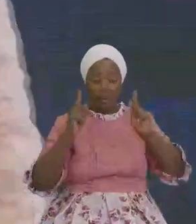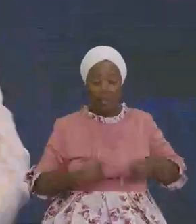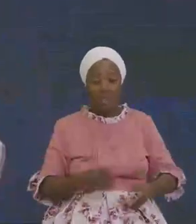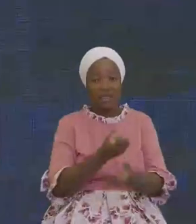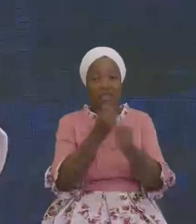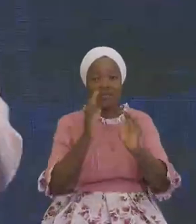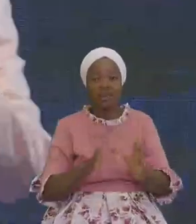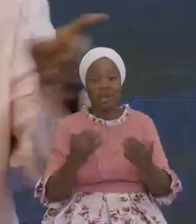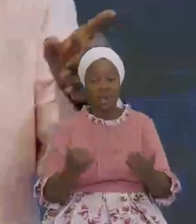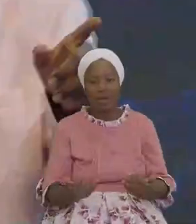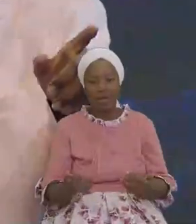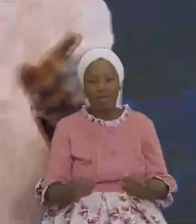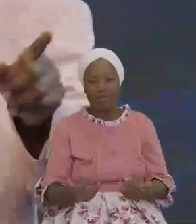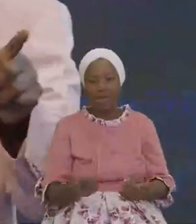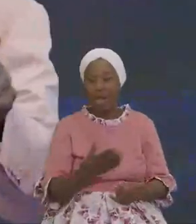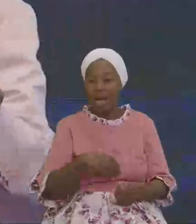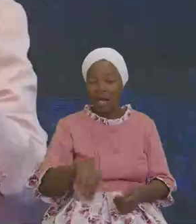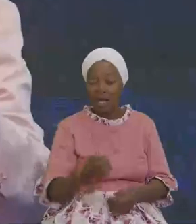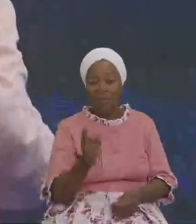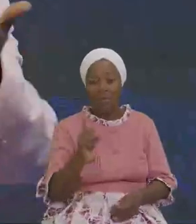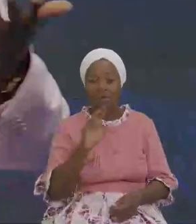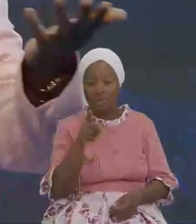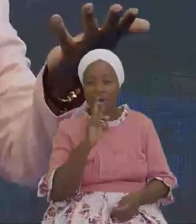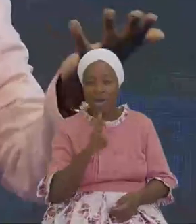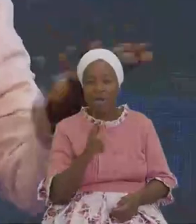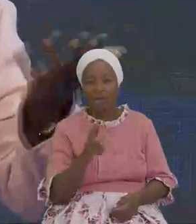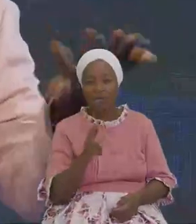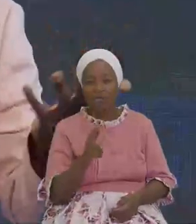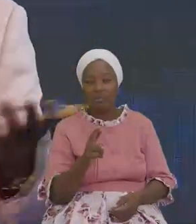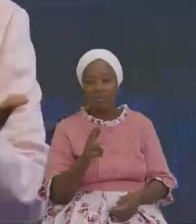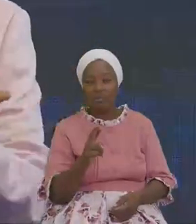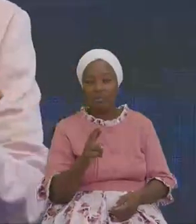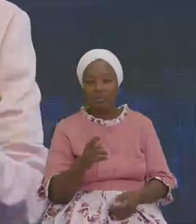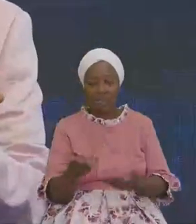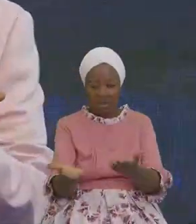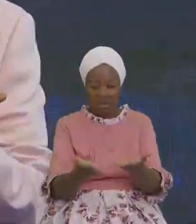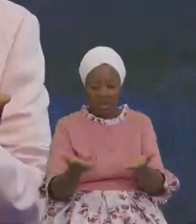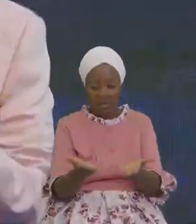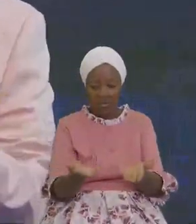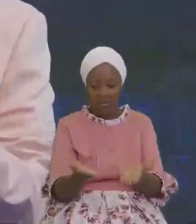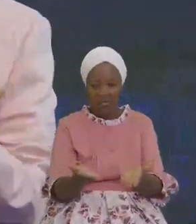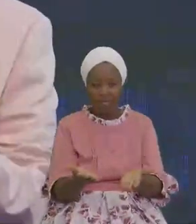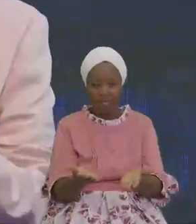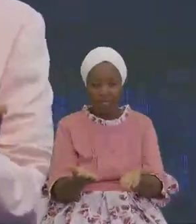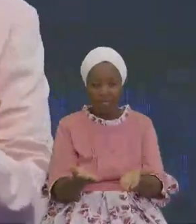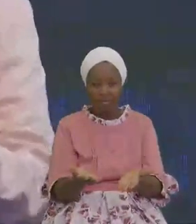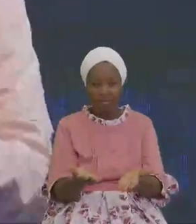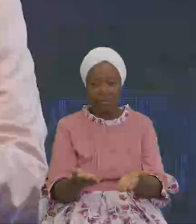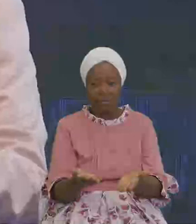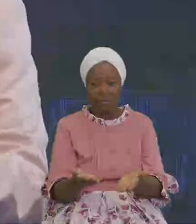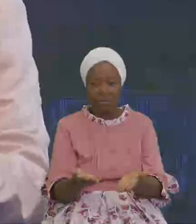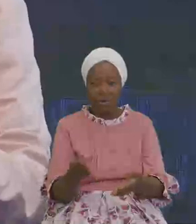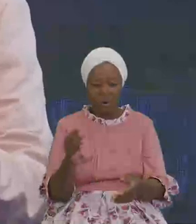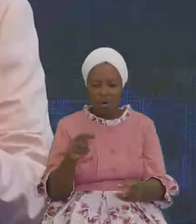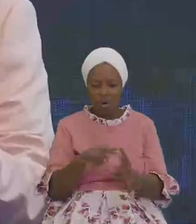Tu veux recevoir Christ comme ton sauveur personnel. Et n'importe où tu es, devant moi